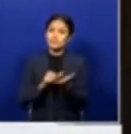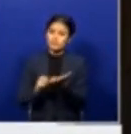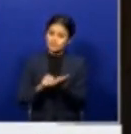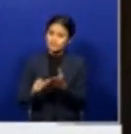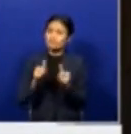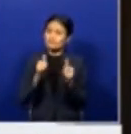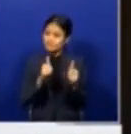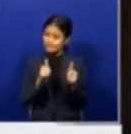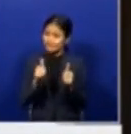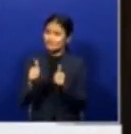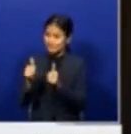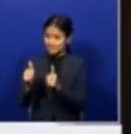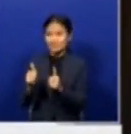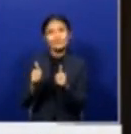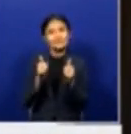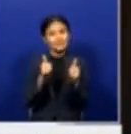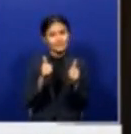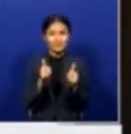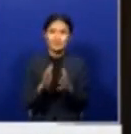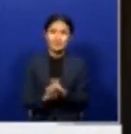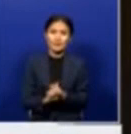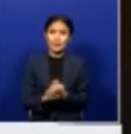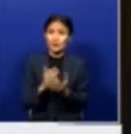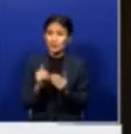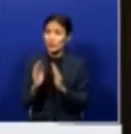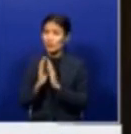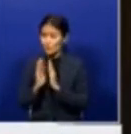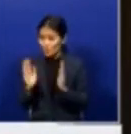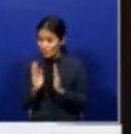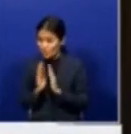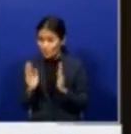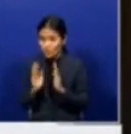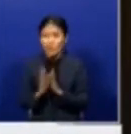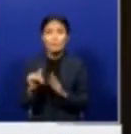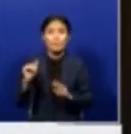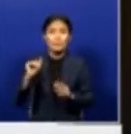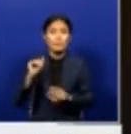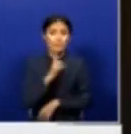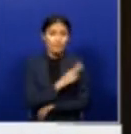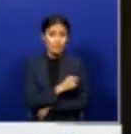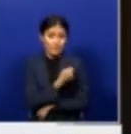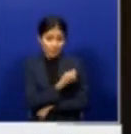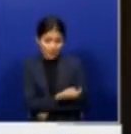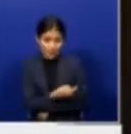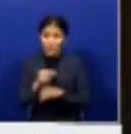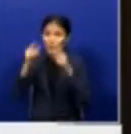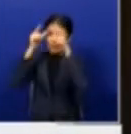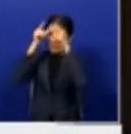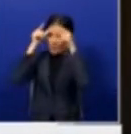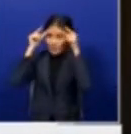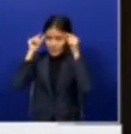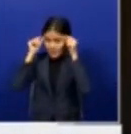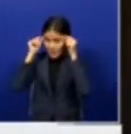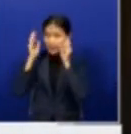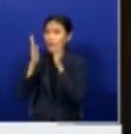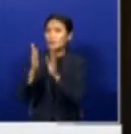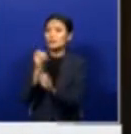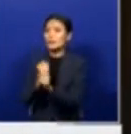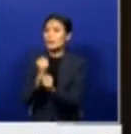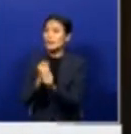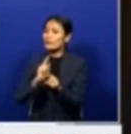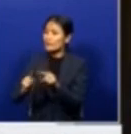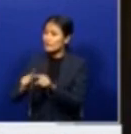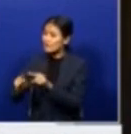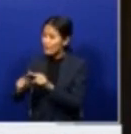ก็ต้องขอฝากขอบคุณบุคลากรทางด้านสาธารณสุขนะครับต่างๆที่ได้ช่